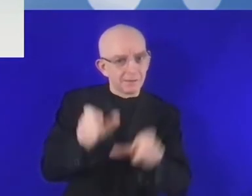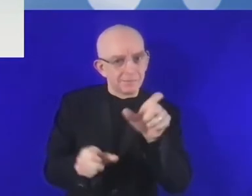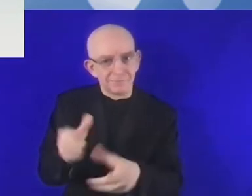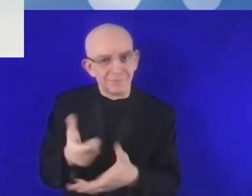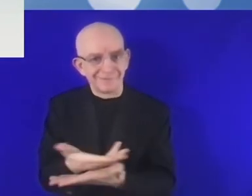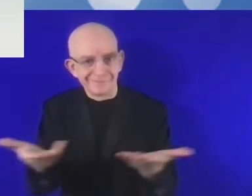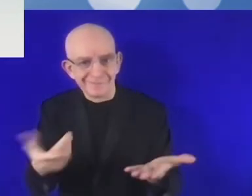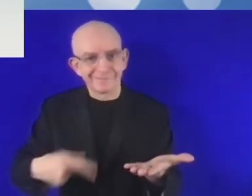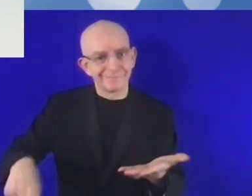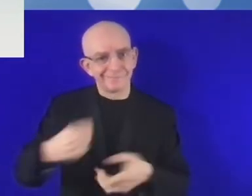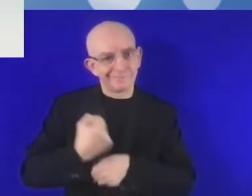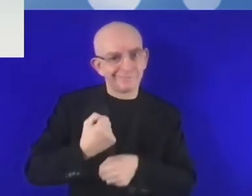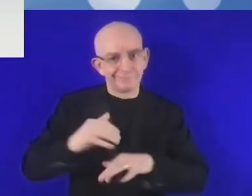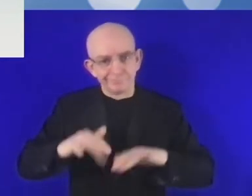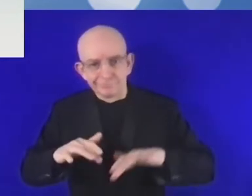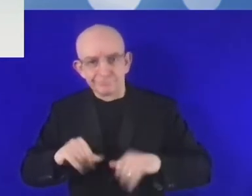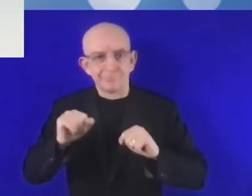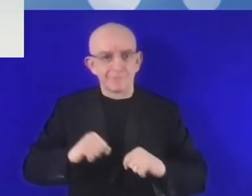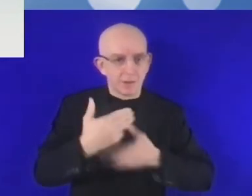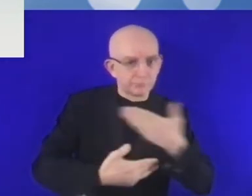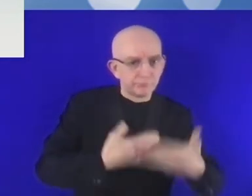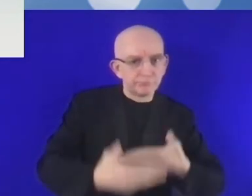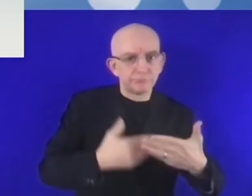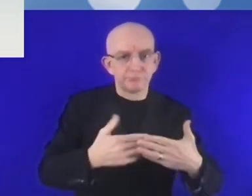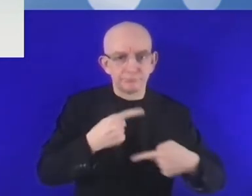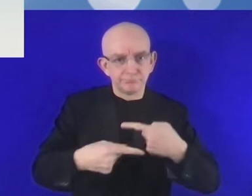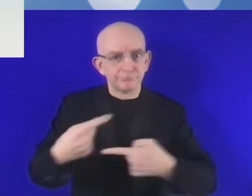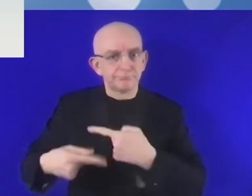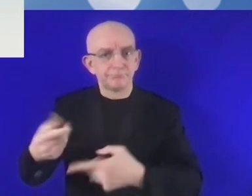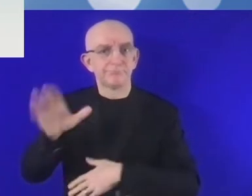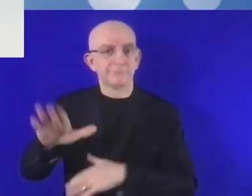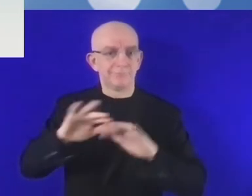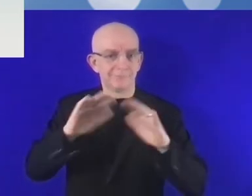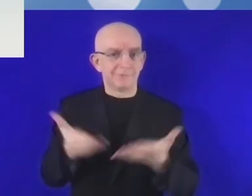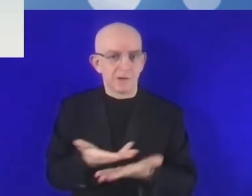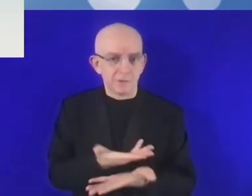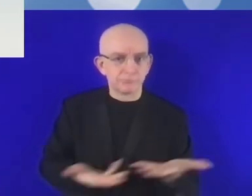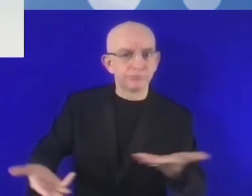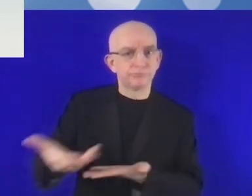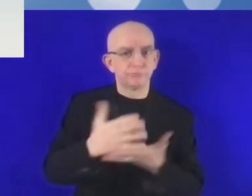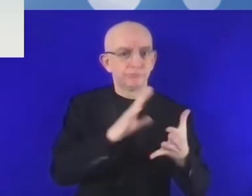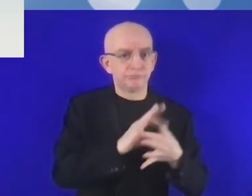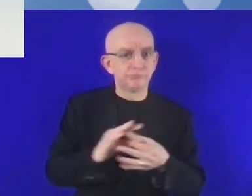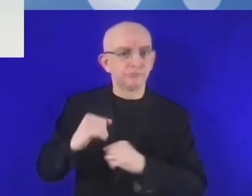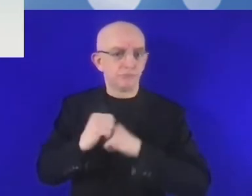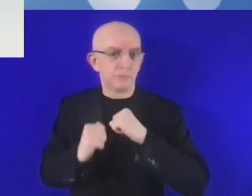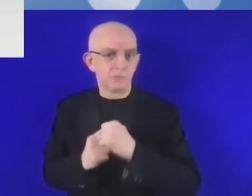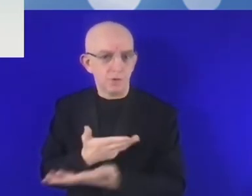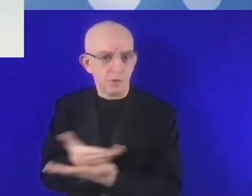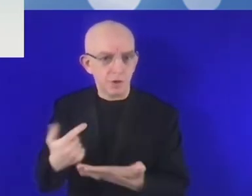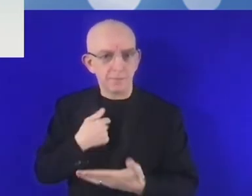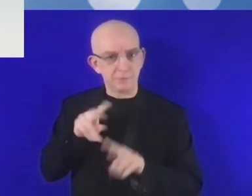كان ذلك نتيجة التنسيق التقني للأشخاص المسؤولين عن إدارة